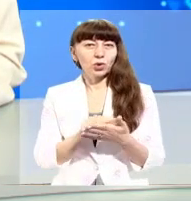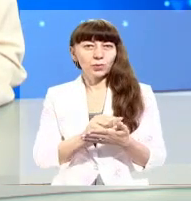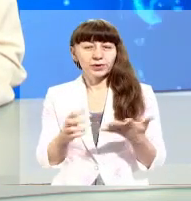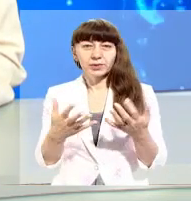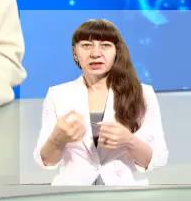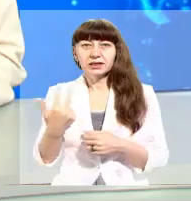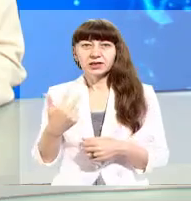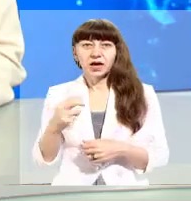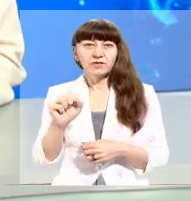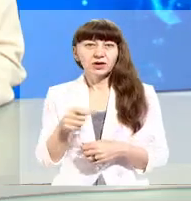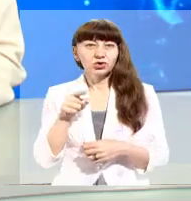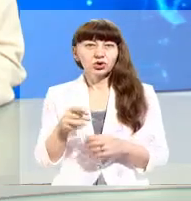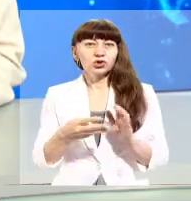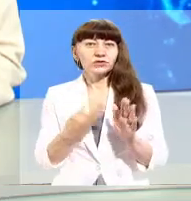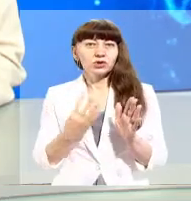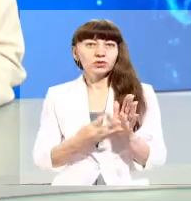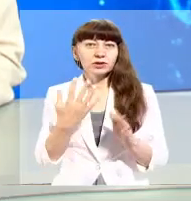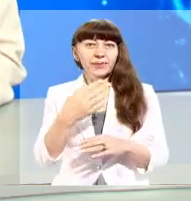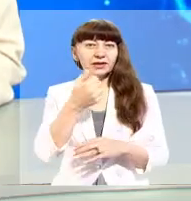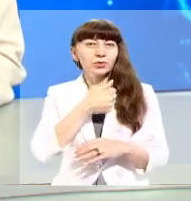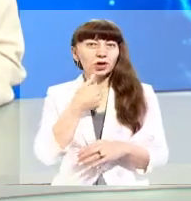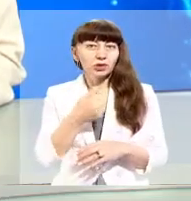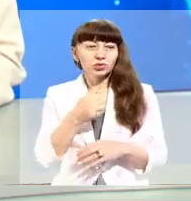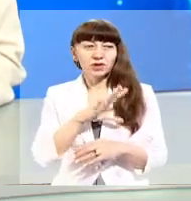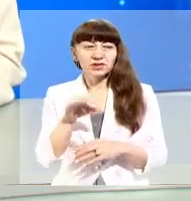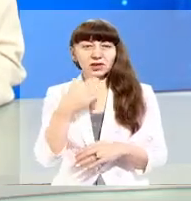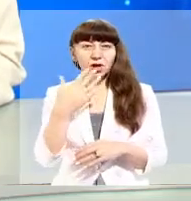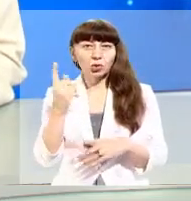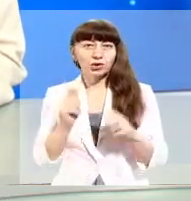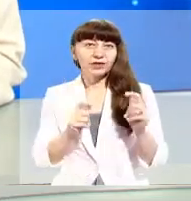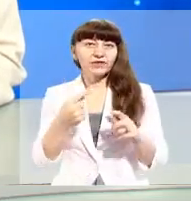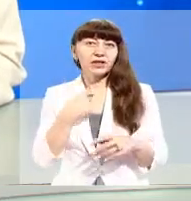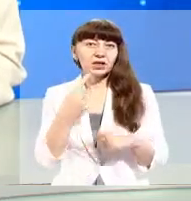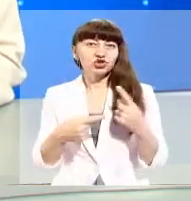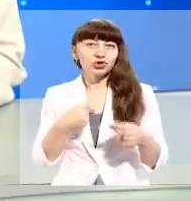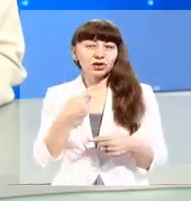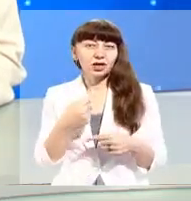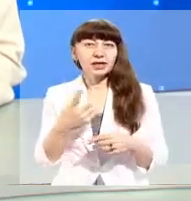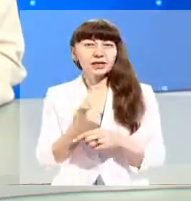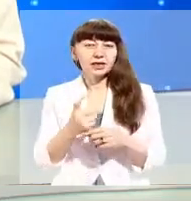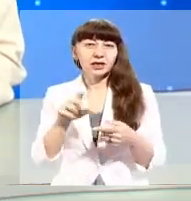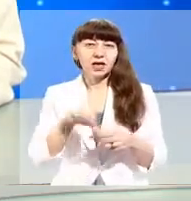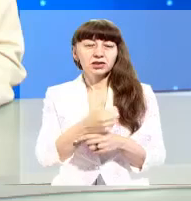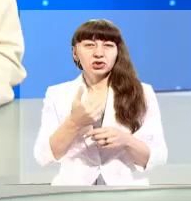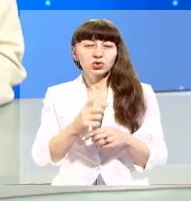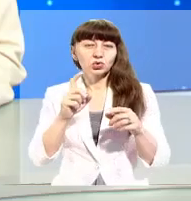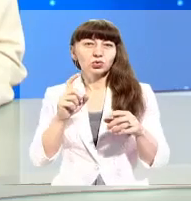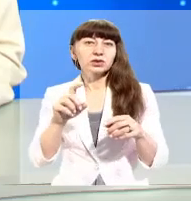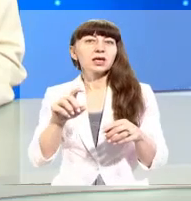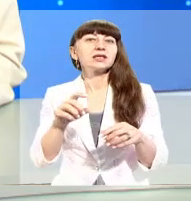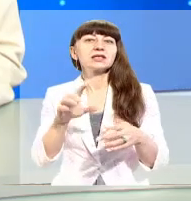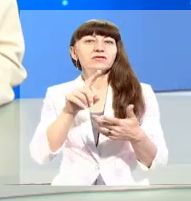принят 30 августа 1995 года на всенародном референдуме. Конституция, основанная на неотъемлемых ценностях